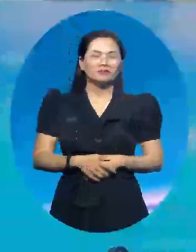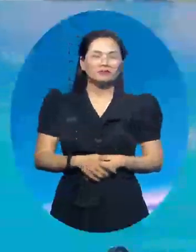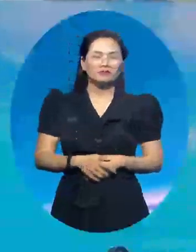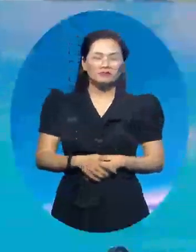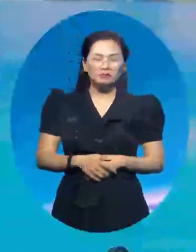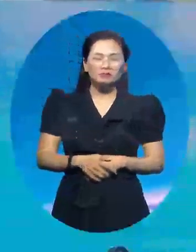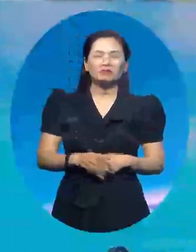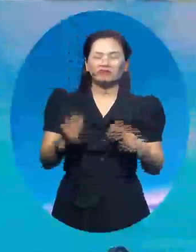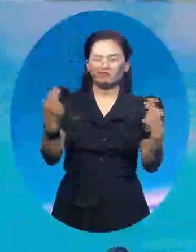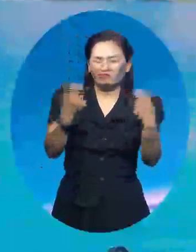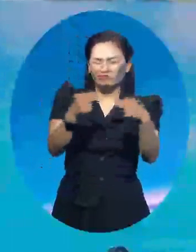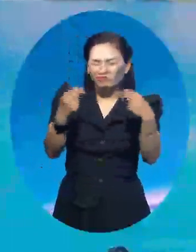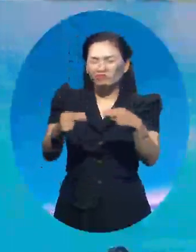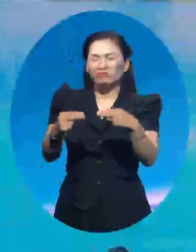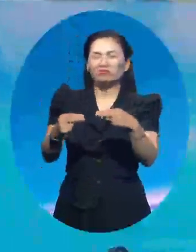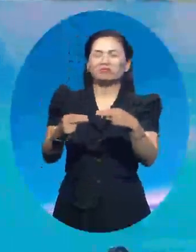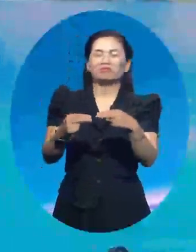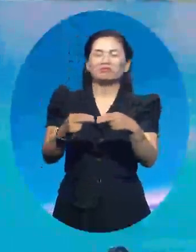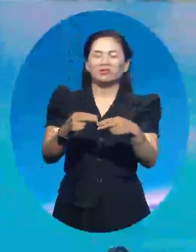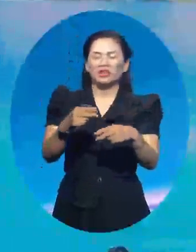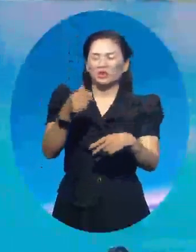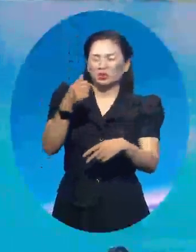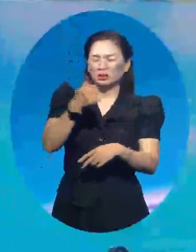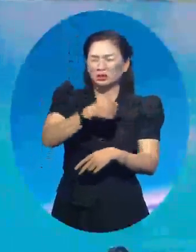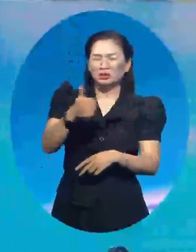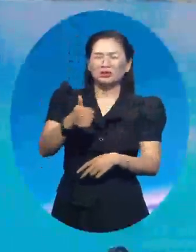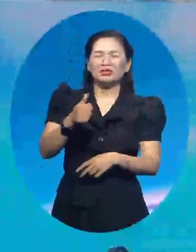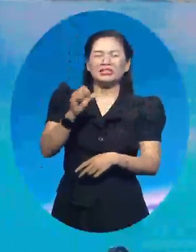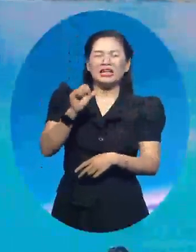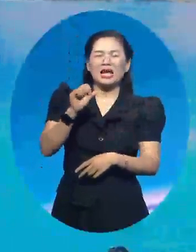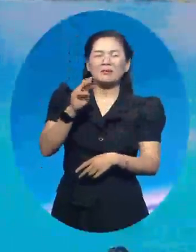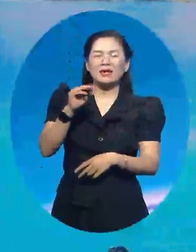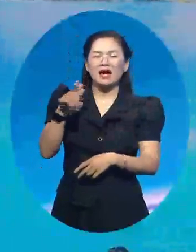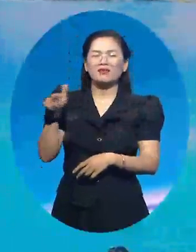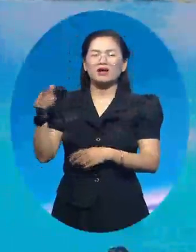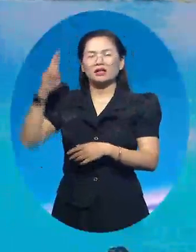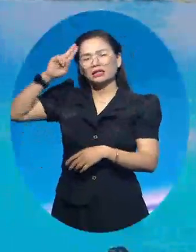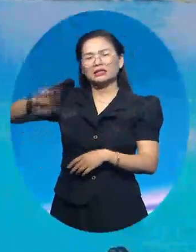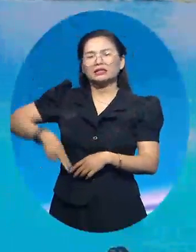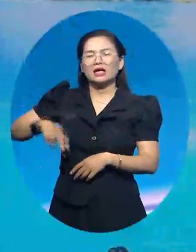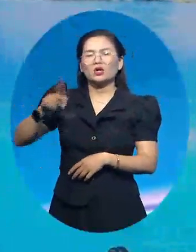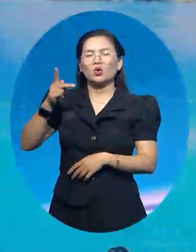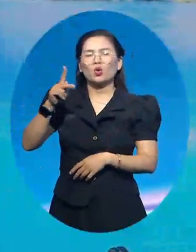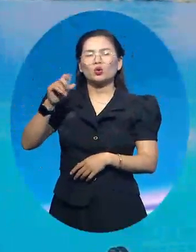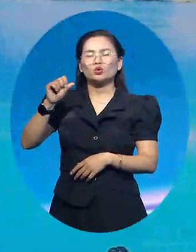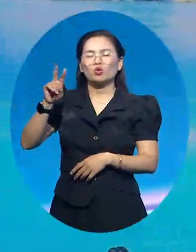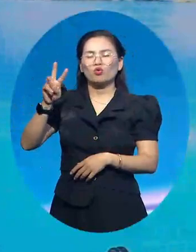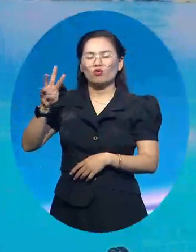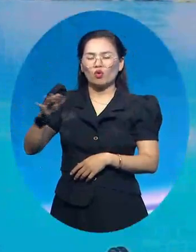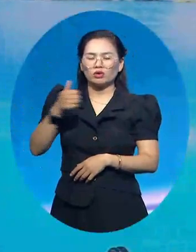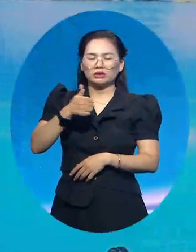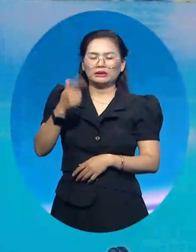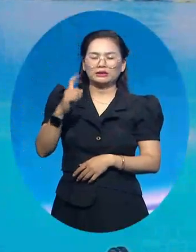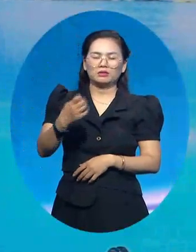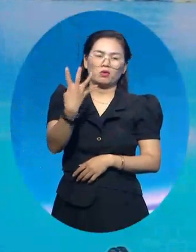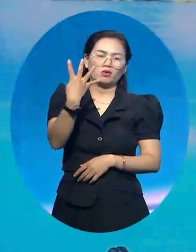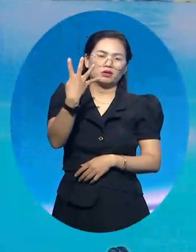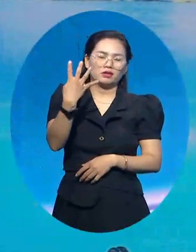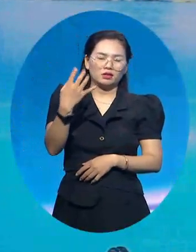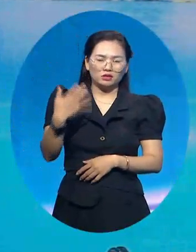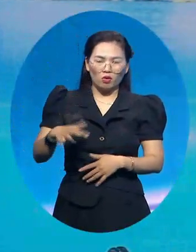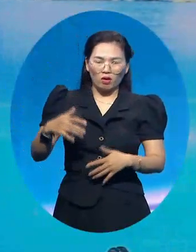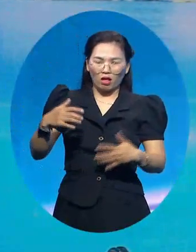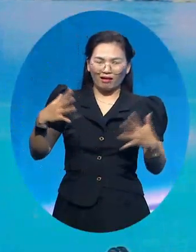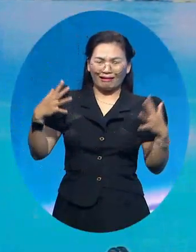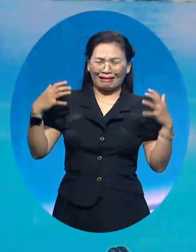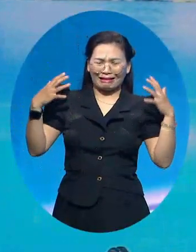Một vụ đụng độ dữ dội cuối tuần qua giữa các tay súng người Serbia với cảnh sát Kosovo đã khiến 4 người thiệt mạng. Vụ việc đang thổi bùng căng thẳng